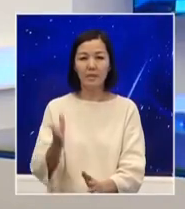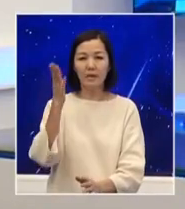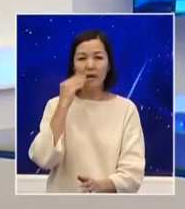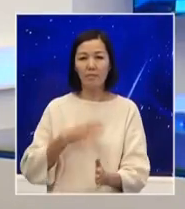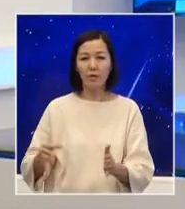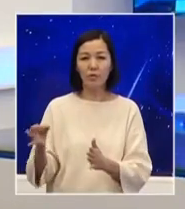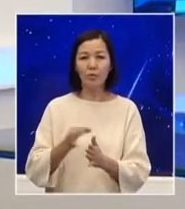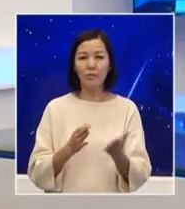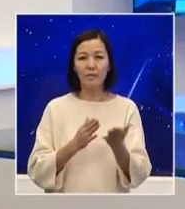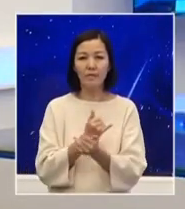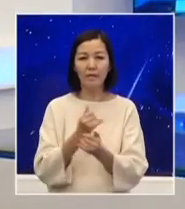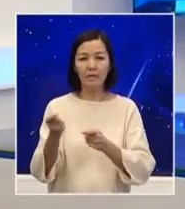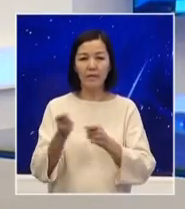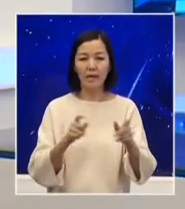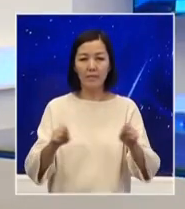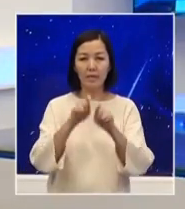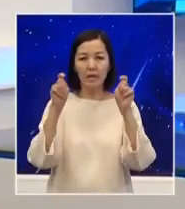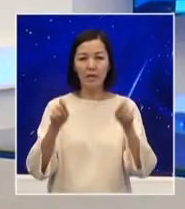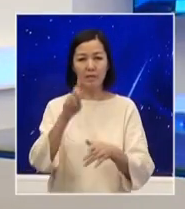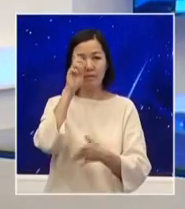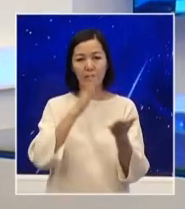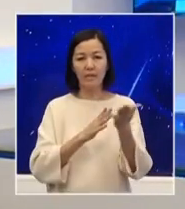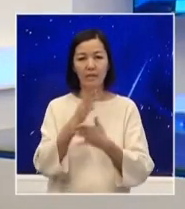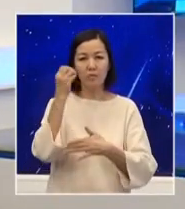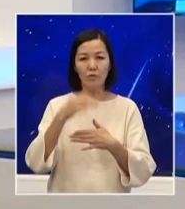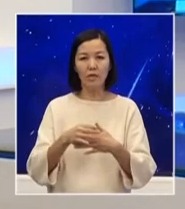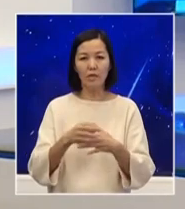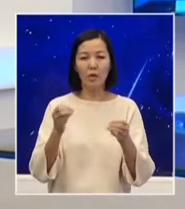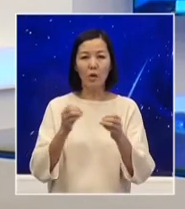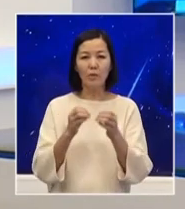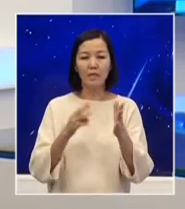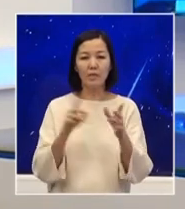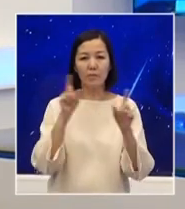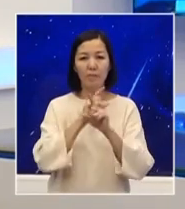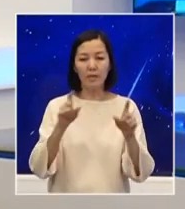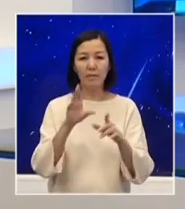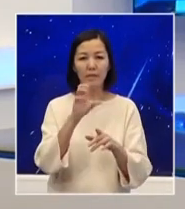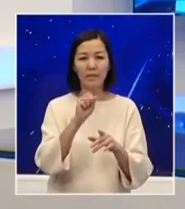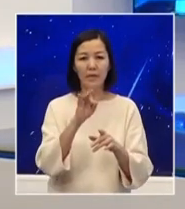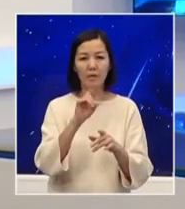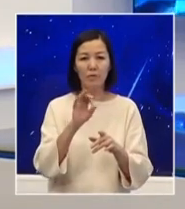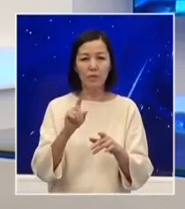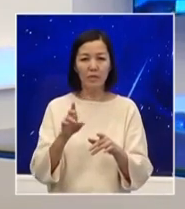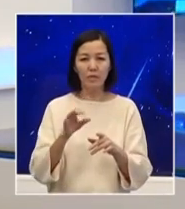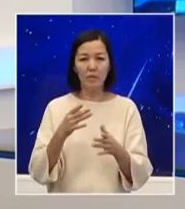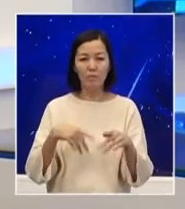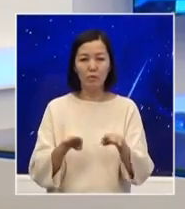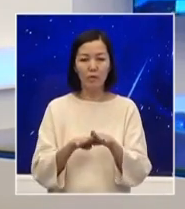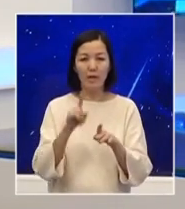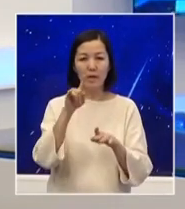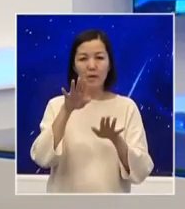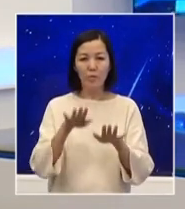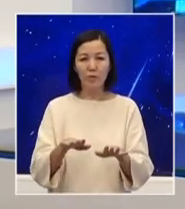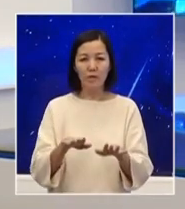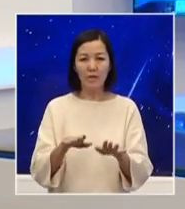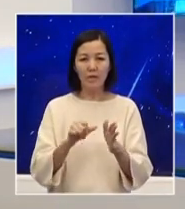Өңірде кезекті сервистік әкімдік ашылды. Мемлекеттік қызметтер орталықтанған бұл 18-ші мекеме Сарыөзекте. Мұнда бір терезе